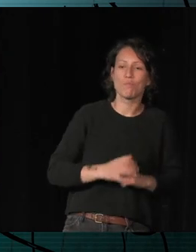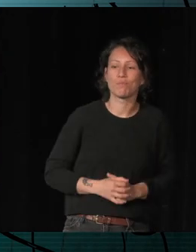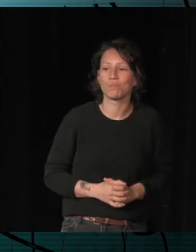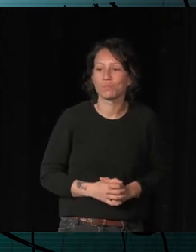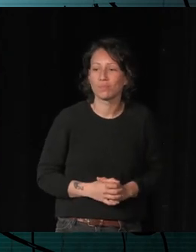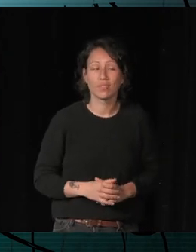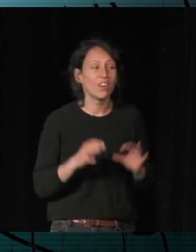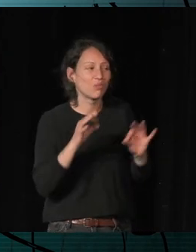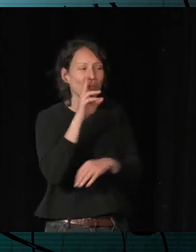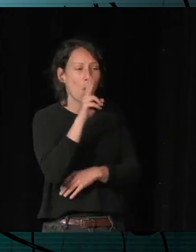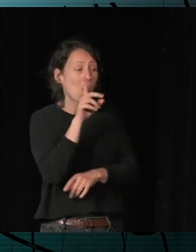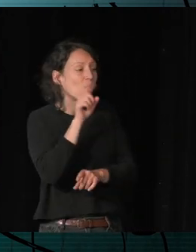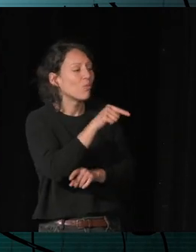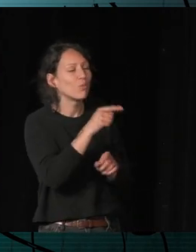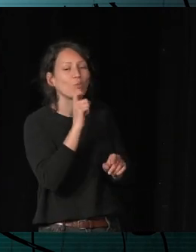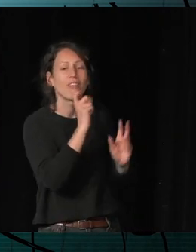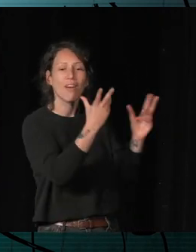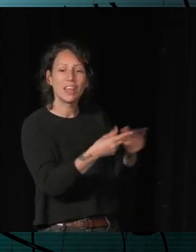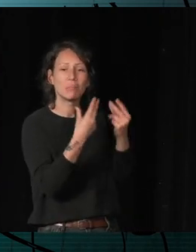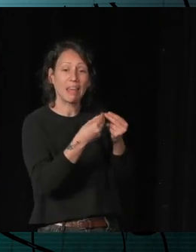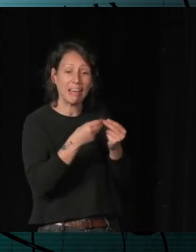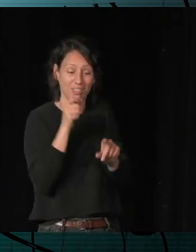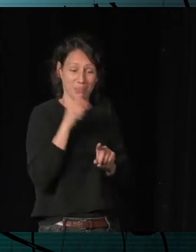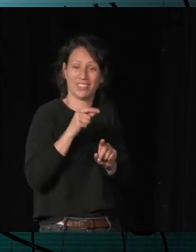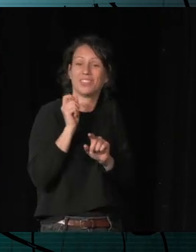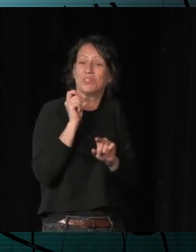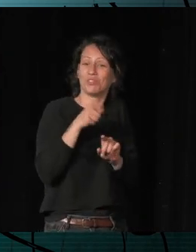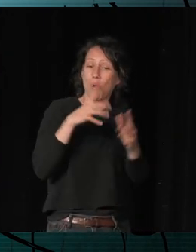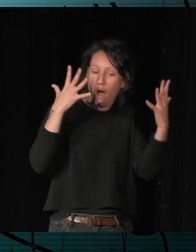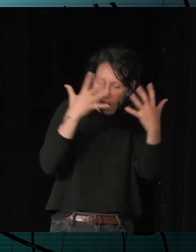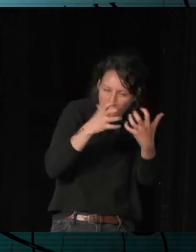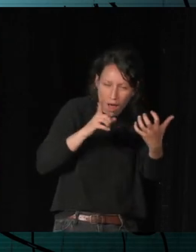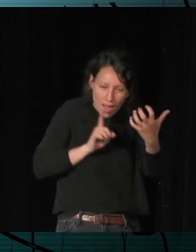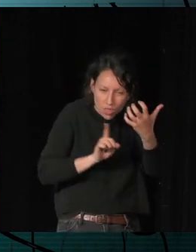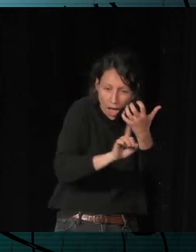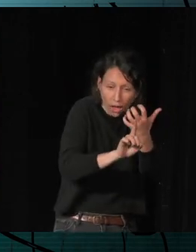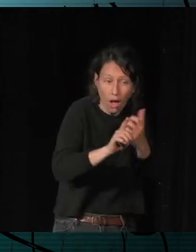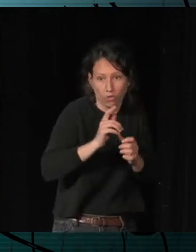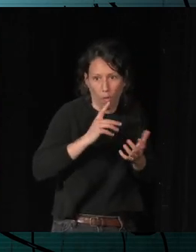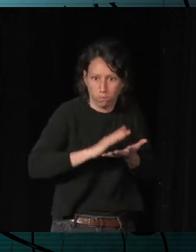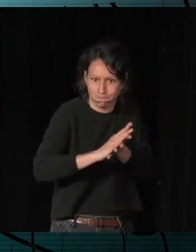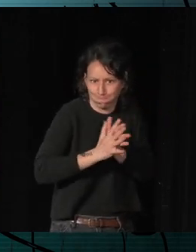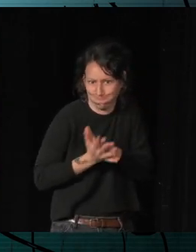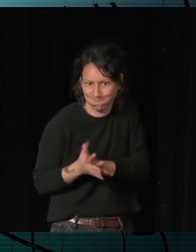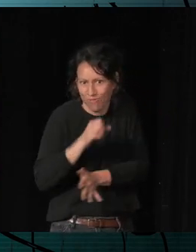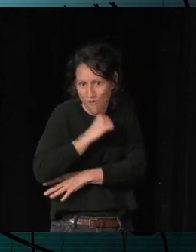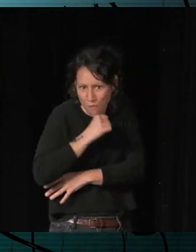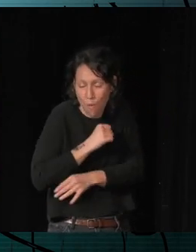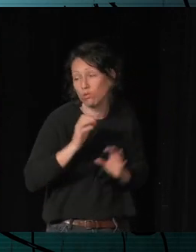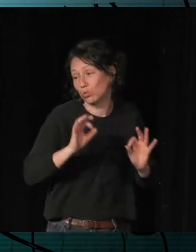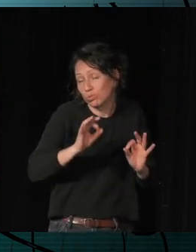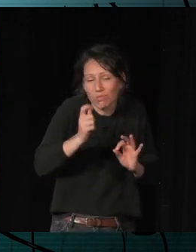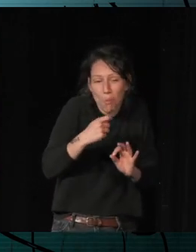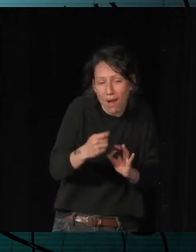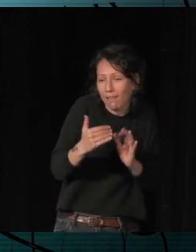l'heure tu disais toi-même ça ça ça a beaucoup vieilli évidemment que ça a Vieli enfin c'est normal c'est un jeu qui est sorti en 92 mais mais c'est amusant